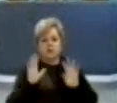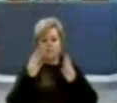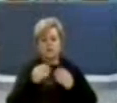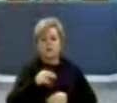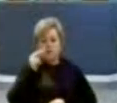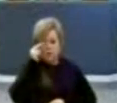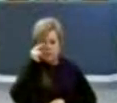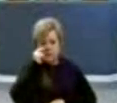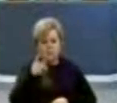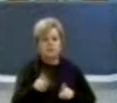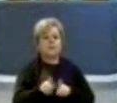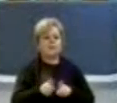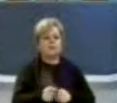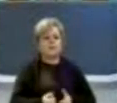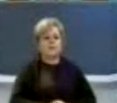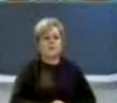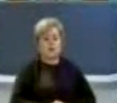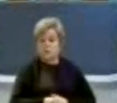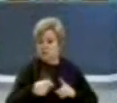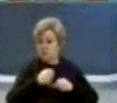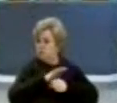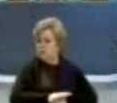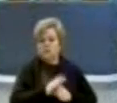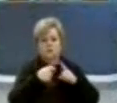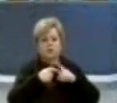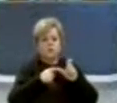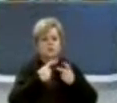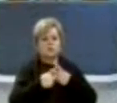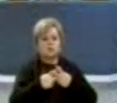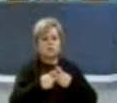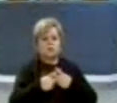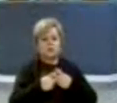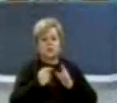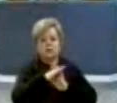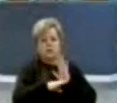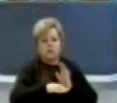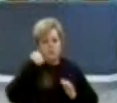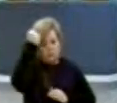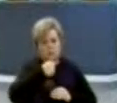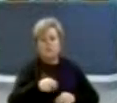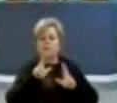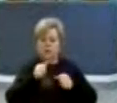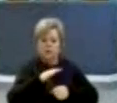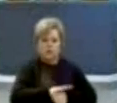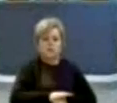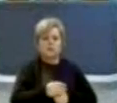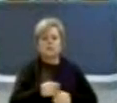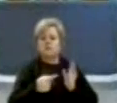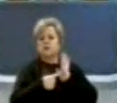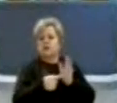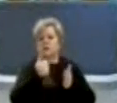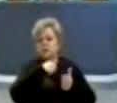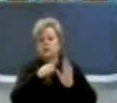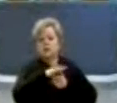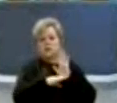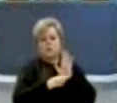a nuk po shkilet kushtetuta në këtë pikë? Po shkilet. A nuk po shkilen ligjet e Kosovës në këtë pikë? Po natyrisht po shkilen. Ma tregoni mua në cilin vend të